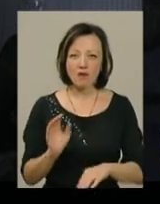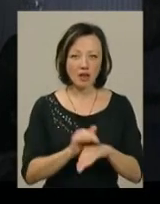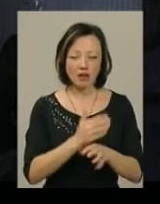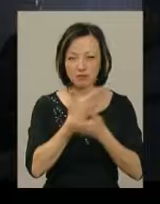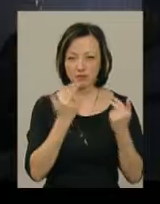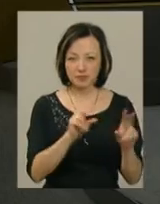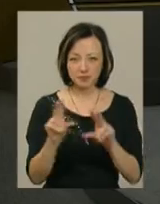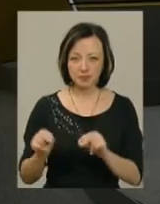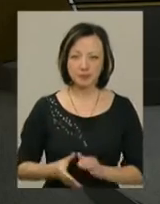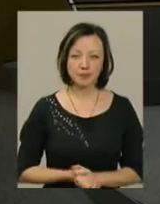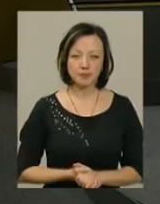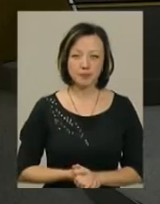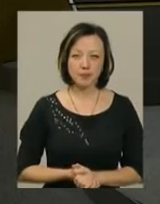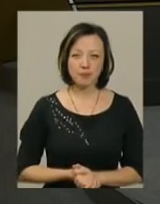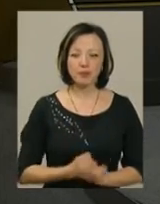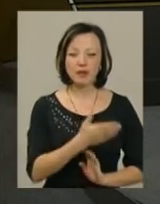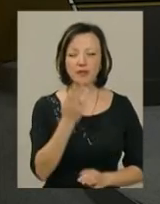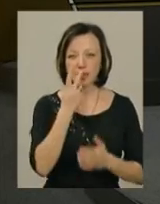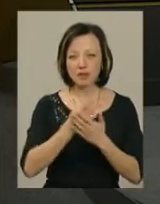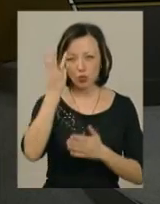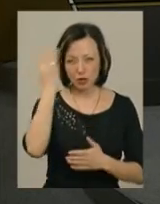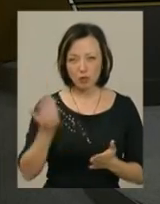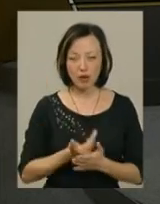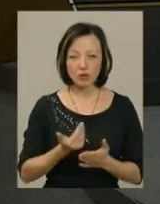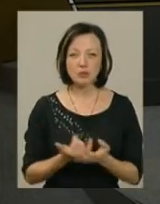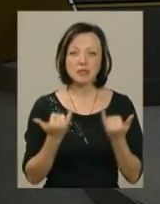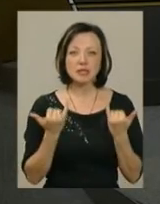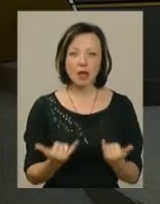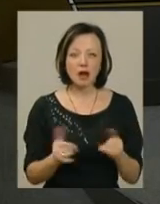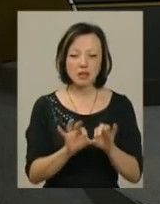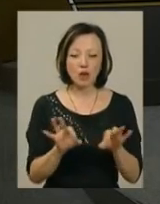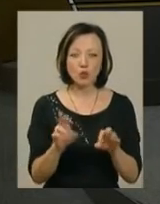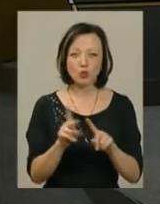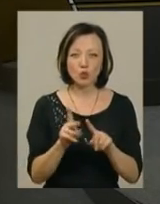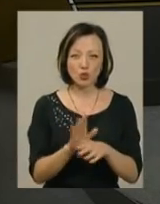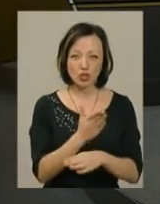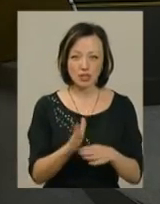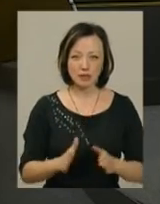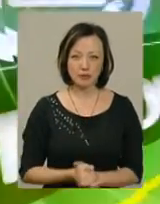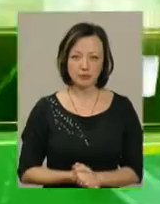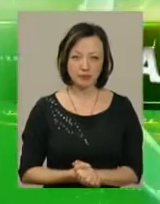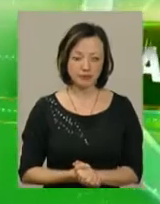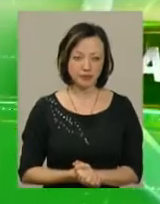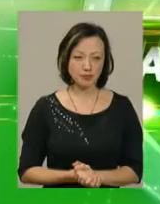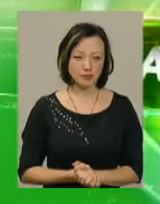виявлено. Ви дивитеся подільську панораму. Зараз анонс її другої частини.